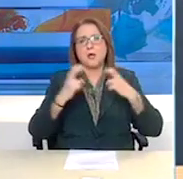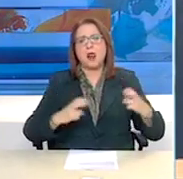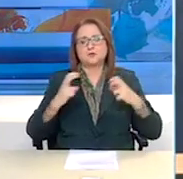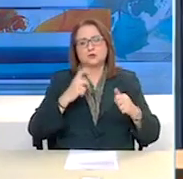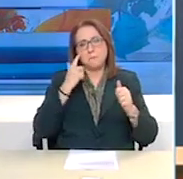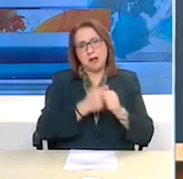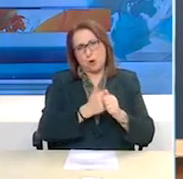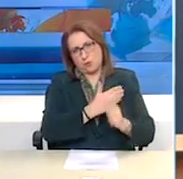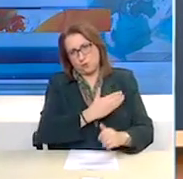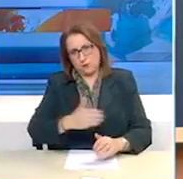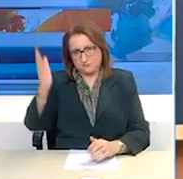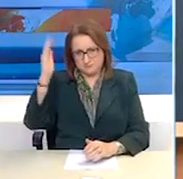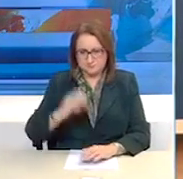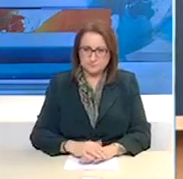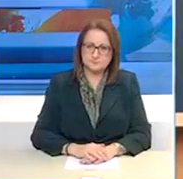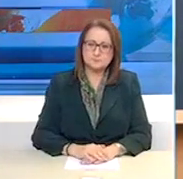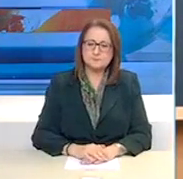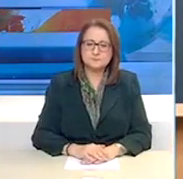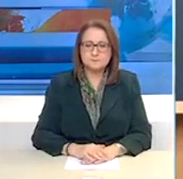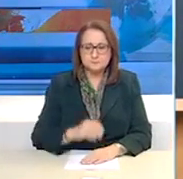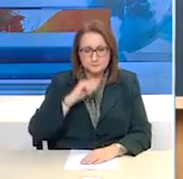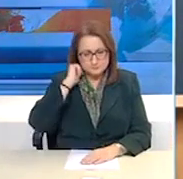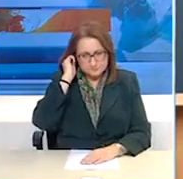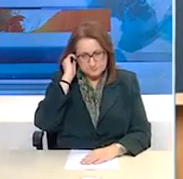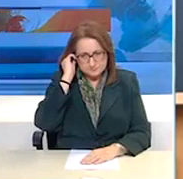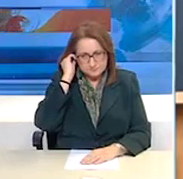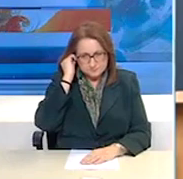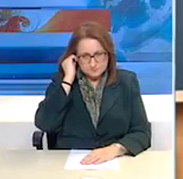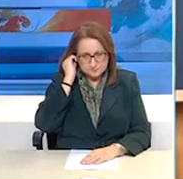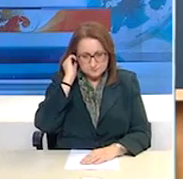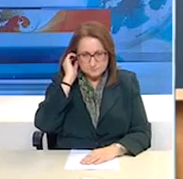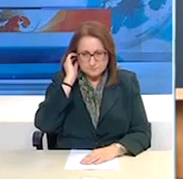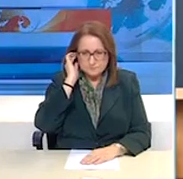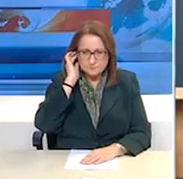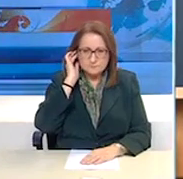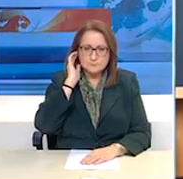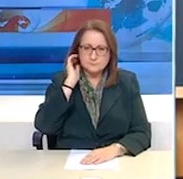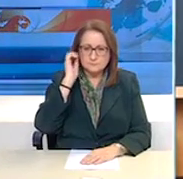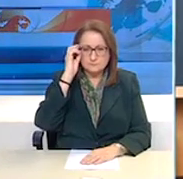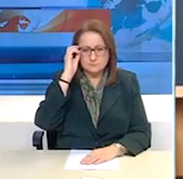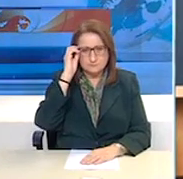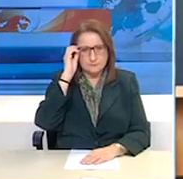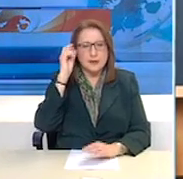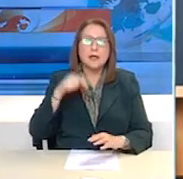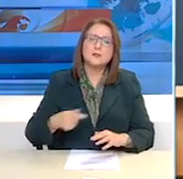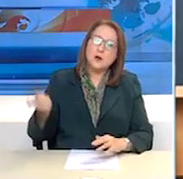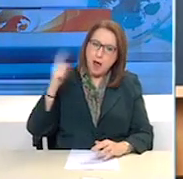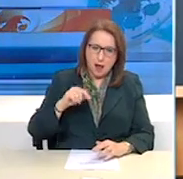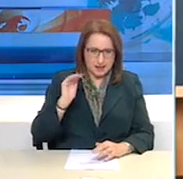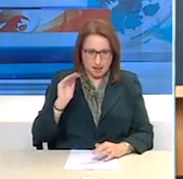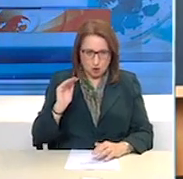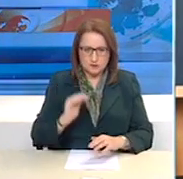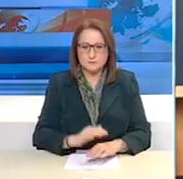Επόμενη ερώτηση από τον κύριο Δεβετζόγλου για το Πρόταγκον. Με τον αργό επιθυμητό ρυθμό που έχουμε καταφέρει να μεταδίδεται η νόσος στη χώρα